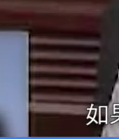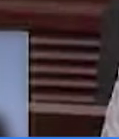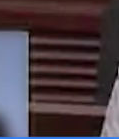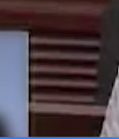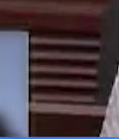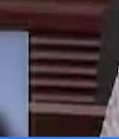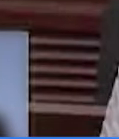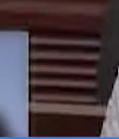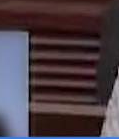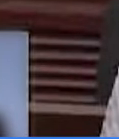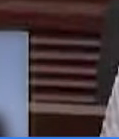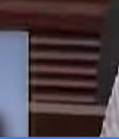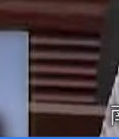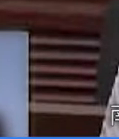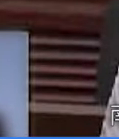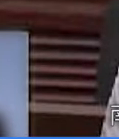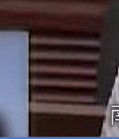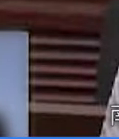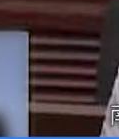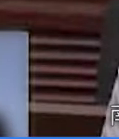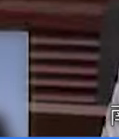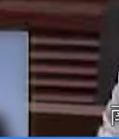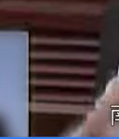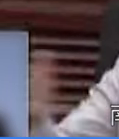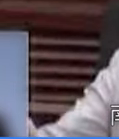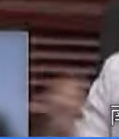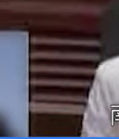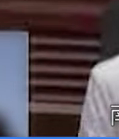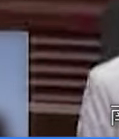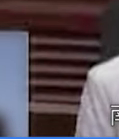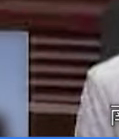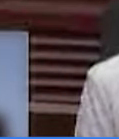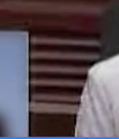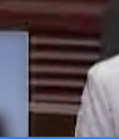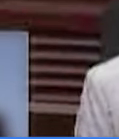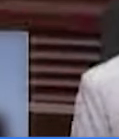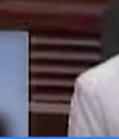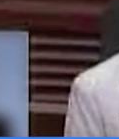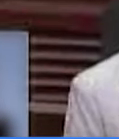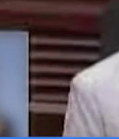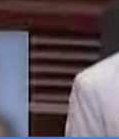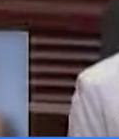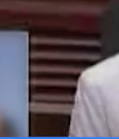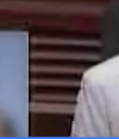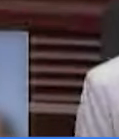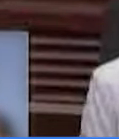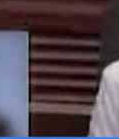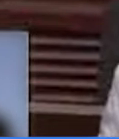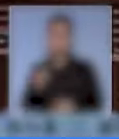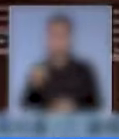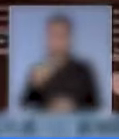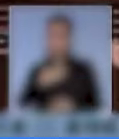功，不能够通过的话，我们的南大门将会退到去深圳，很多香港市民都是不乐